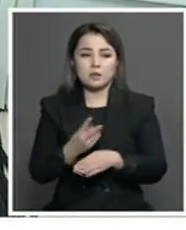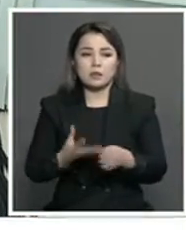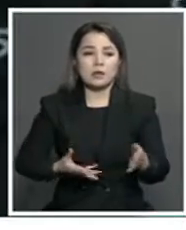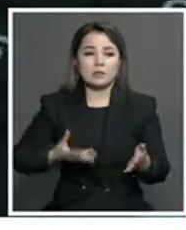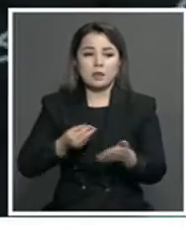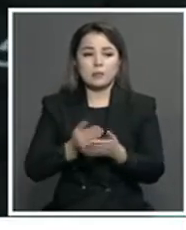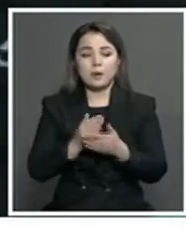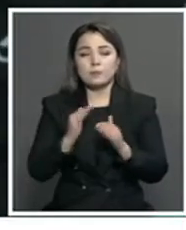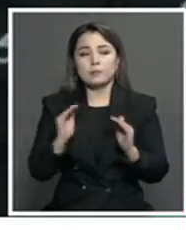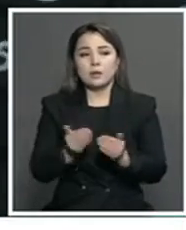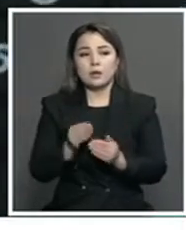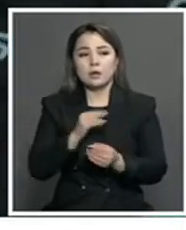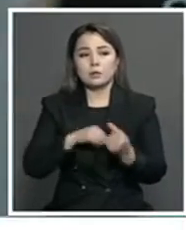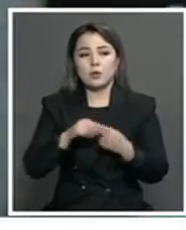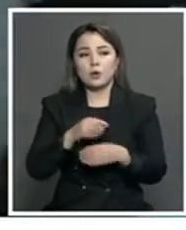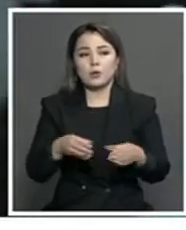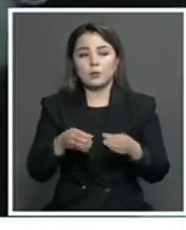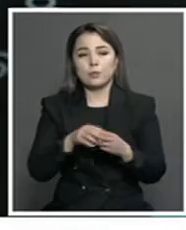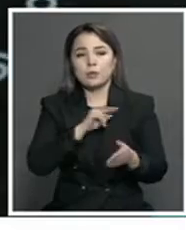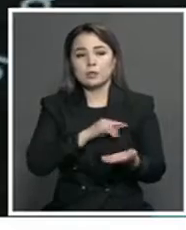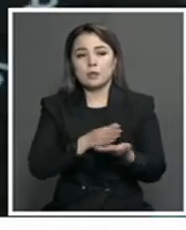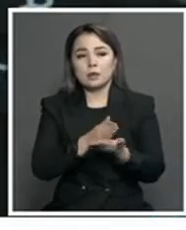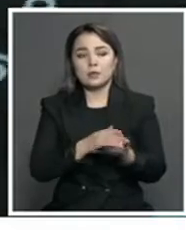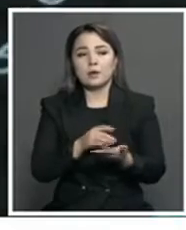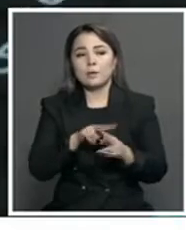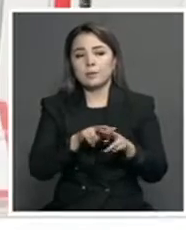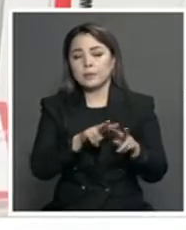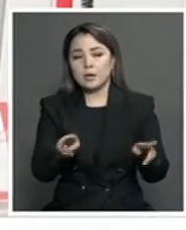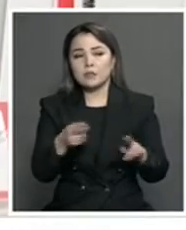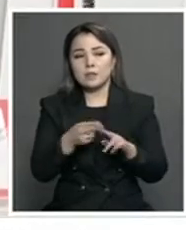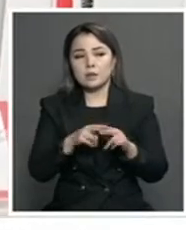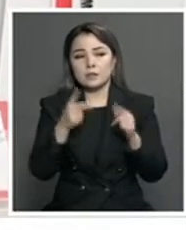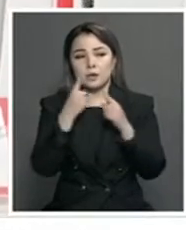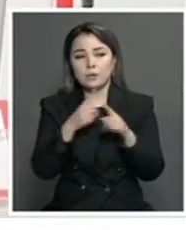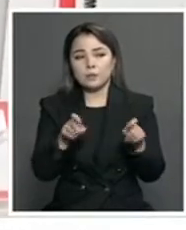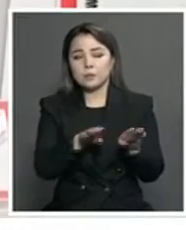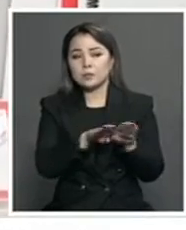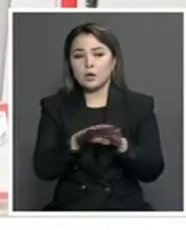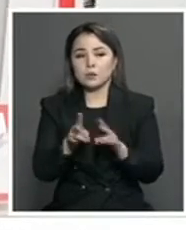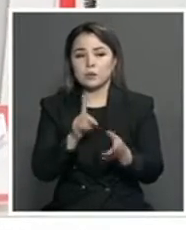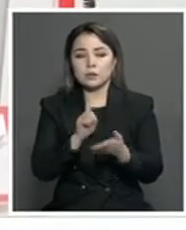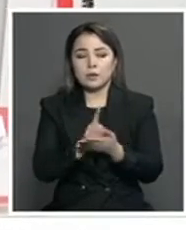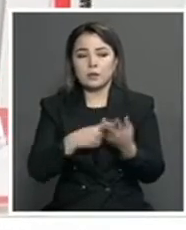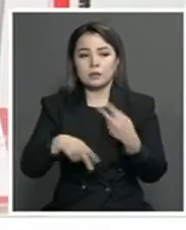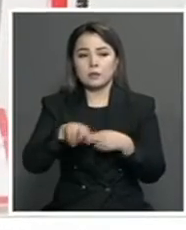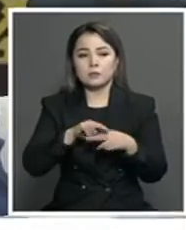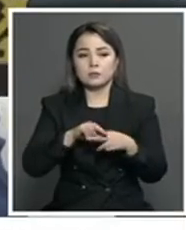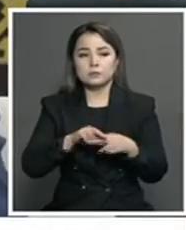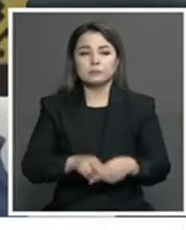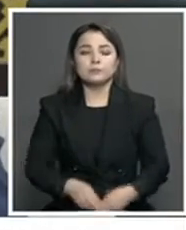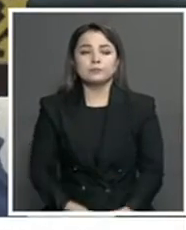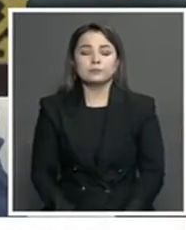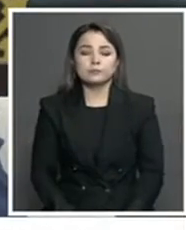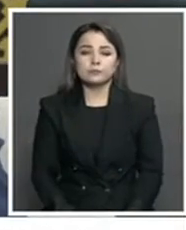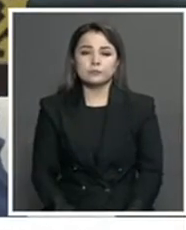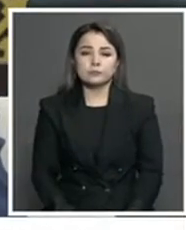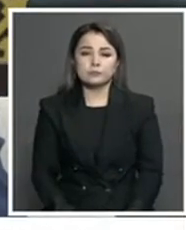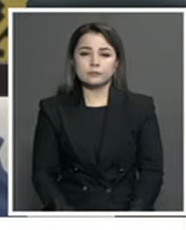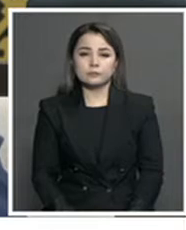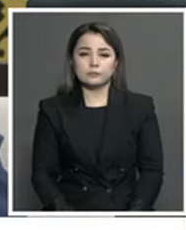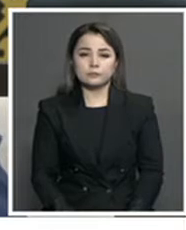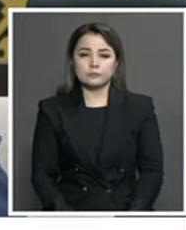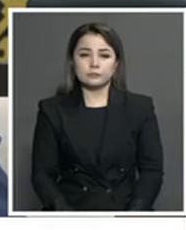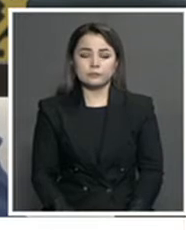Сондықтан микроқаржы ұйымдарының қызметін бақылау үшін бірыңғай ақпараттық жүйе қалыптастыру керек. Создание единой